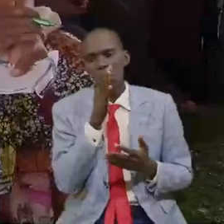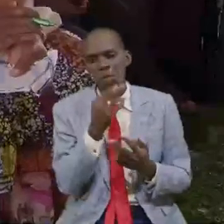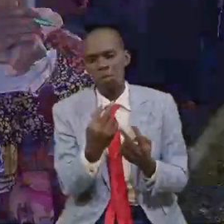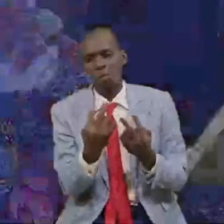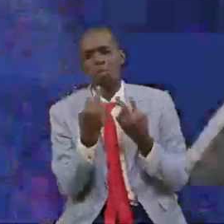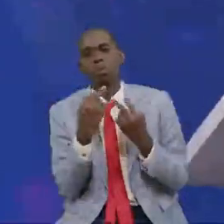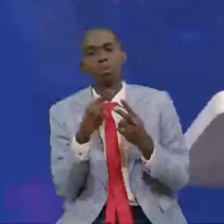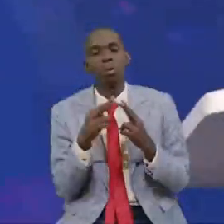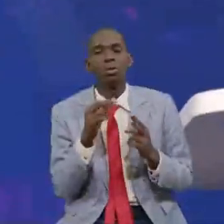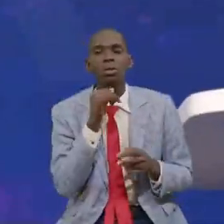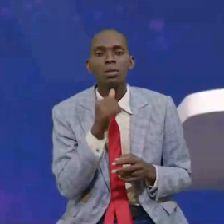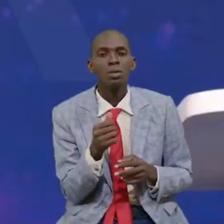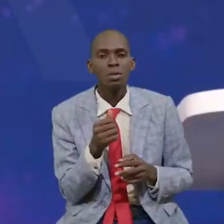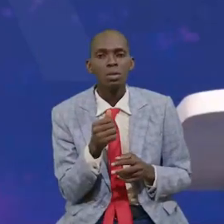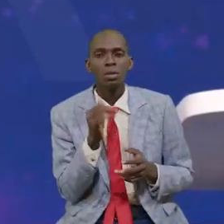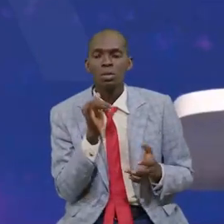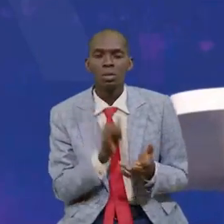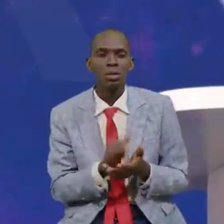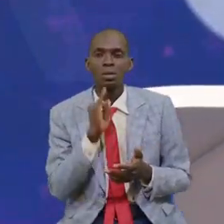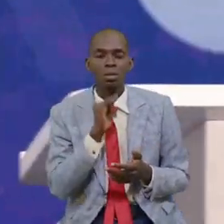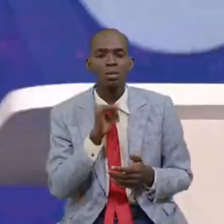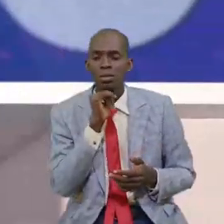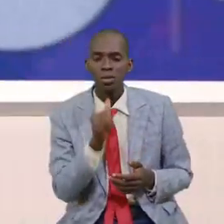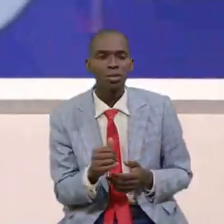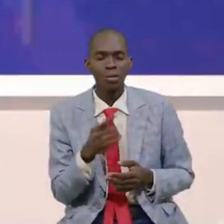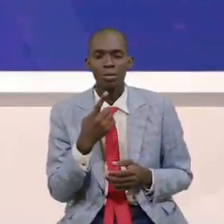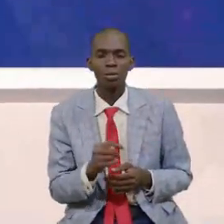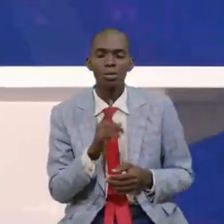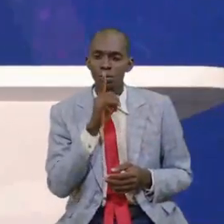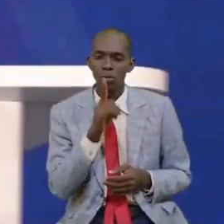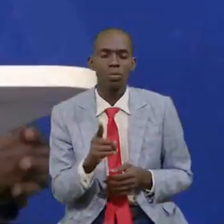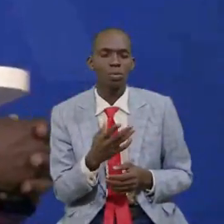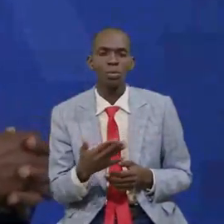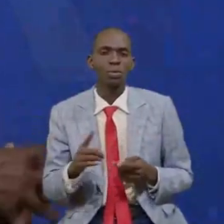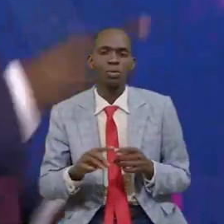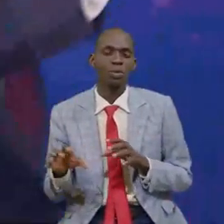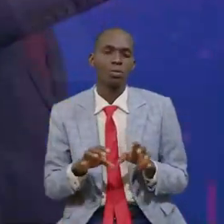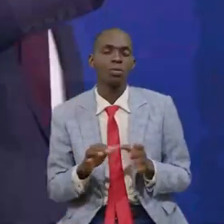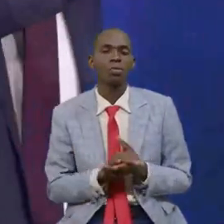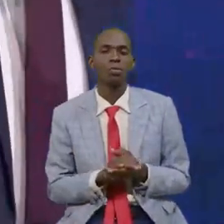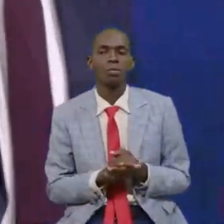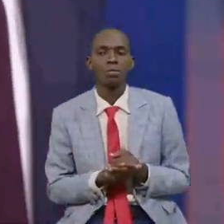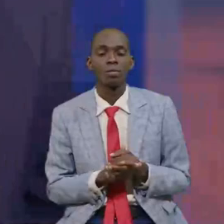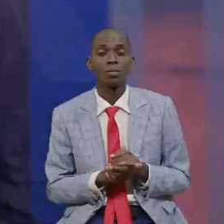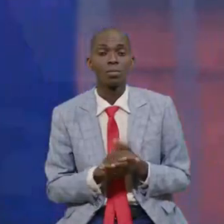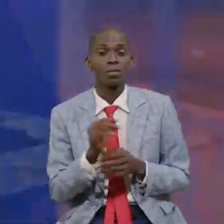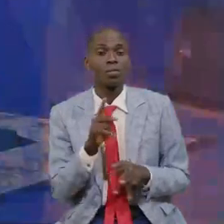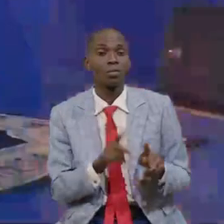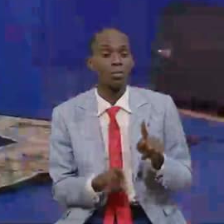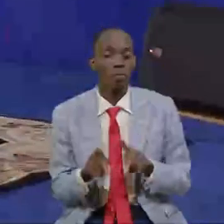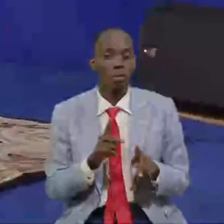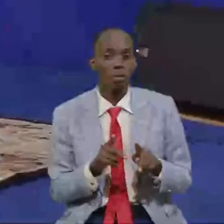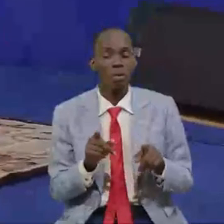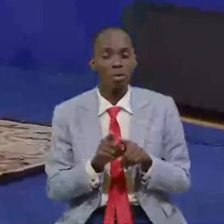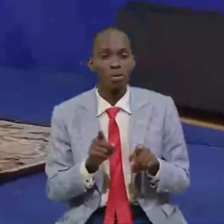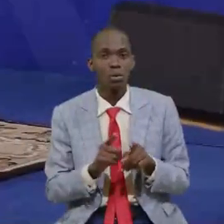pas. Ça, ce n'est pas diligence. Je l'ai dit pour dire ceci. Les